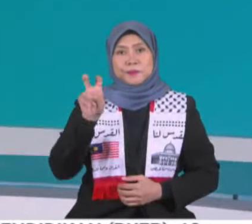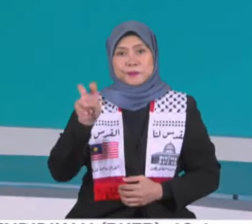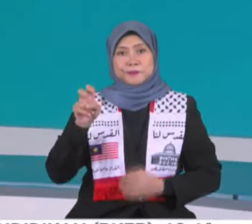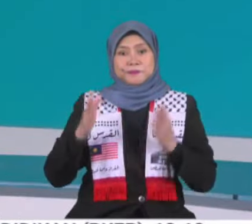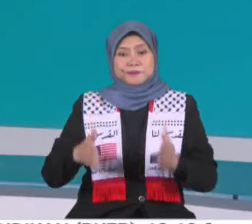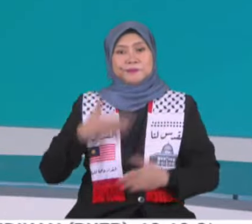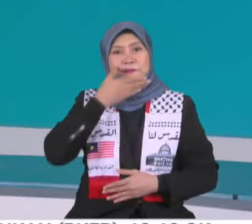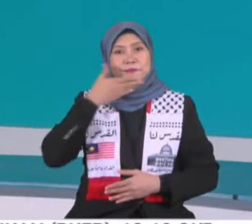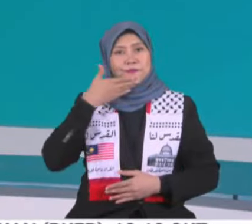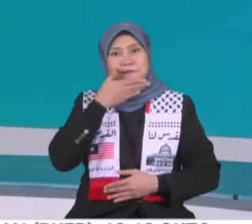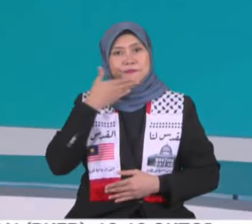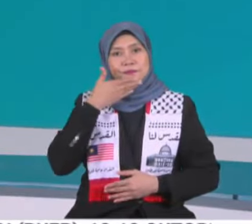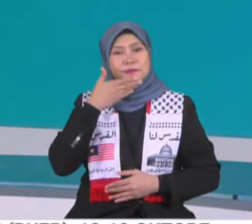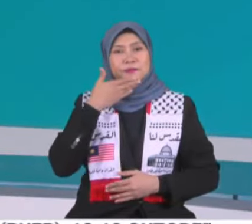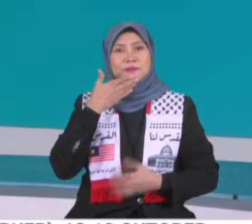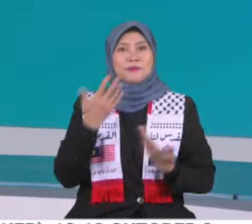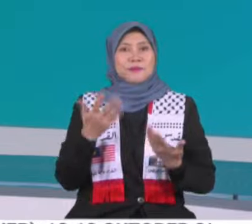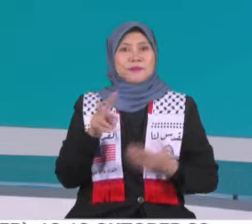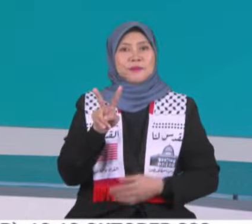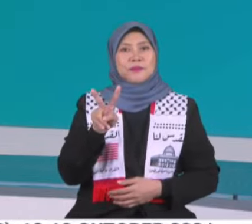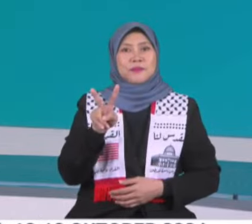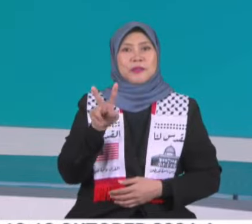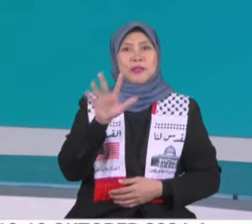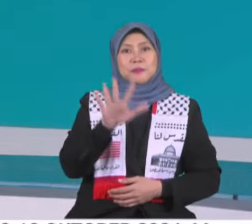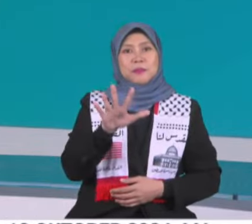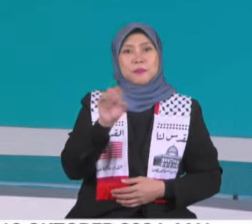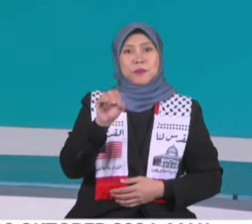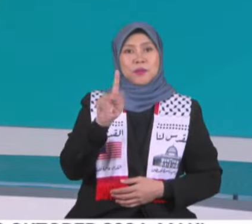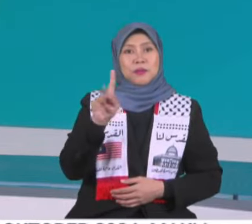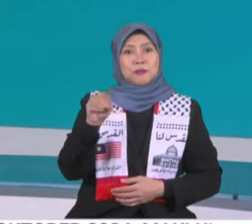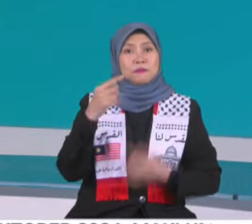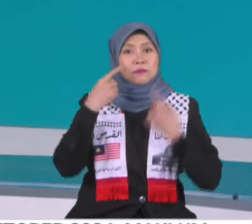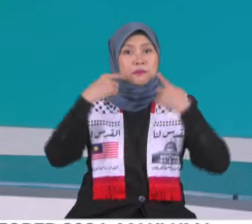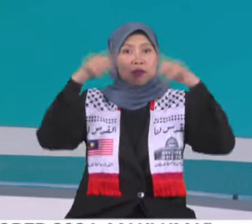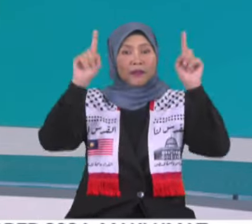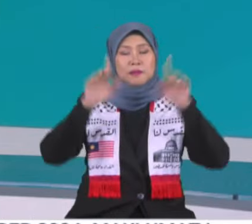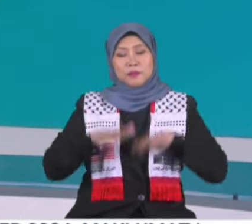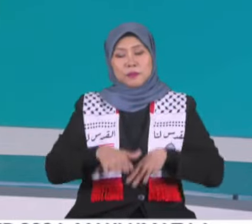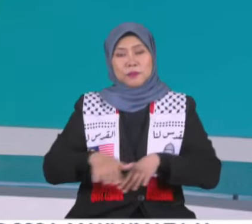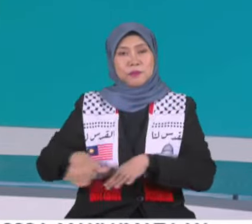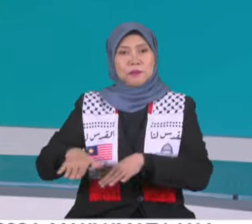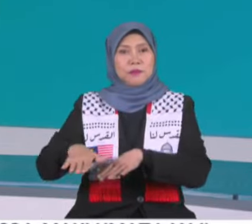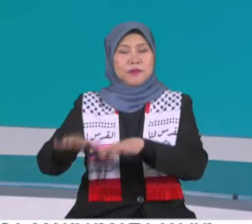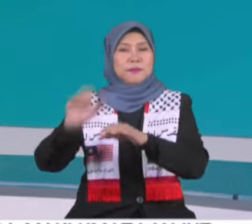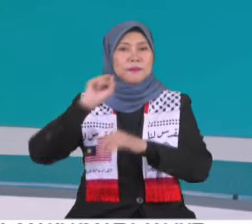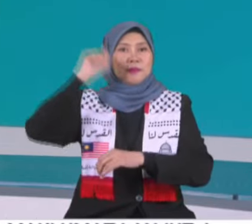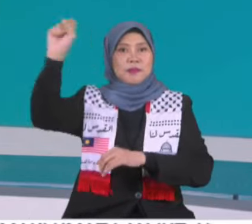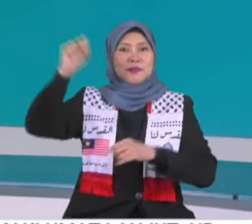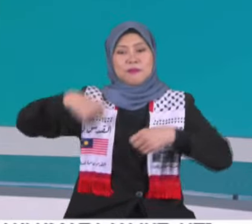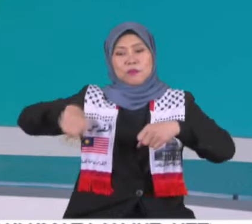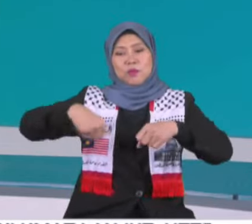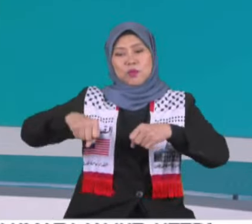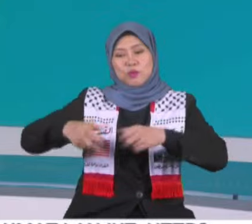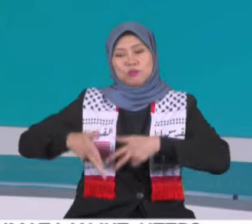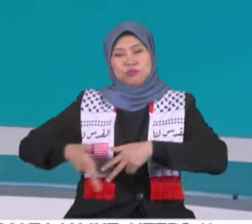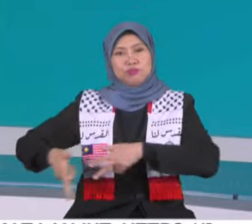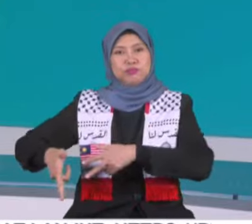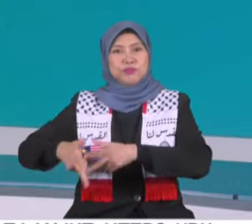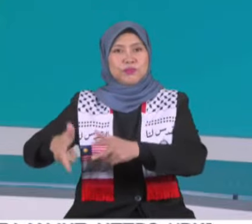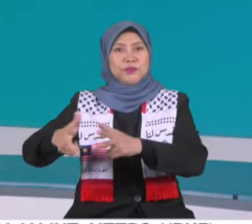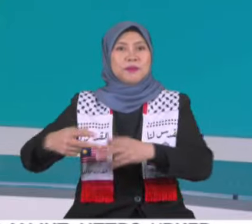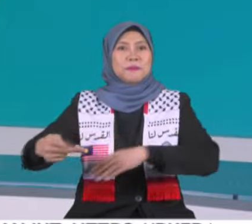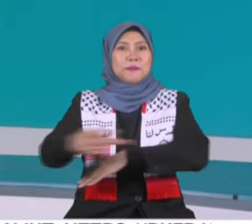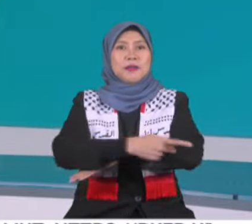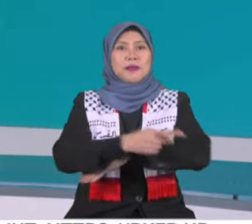200 anak muda menyusuri jarak 50 km bagi menjayakan konvoi kembara merdeka bermotosikal di